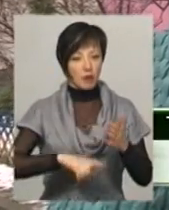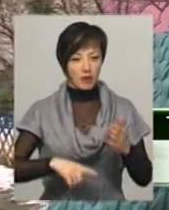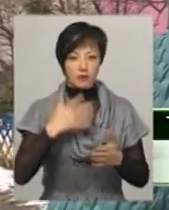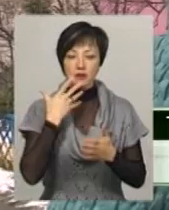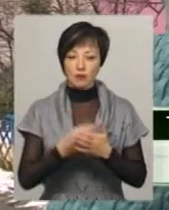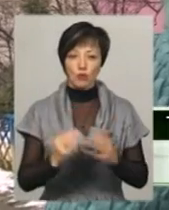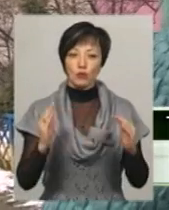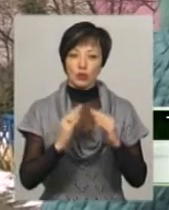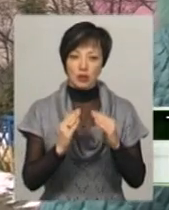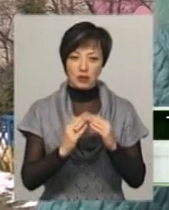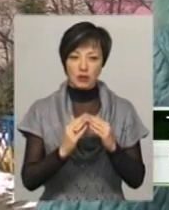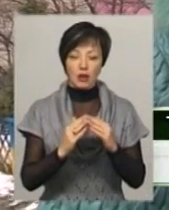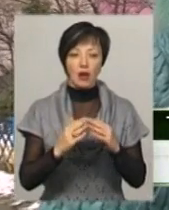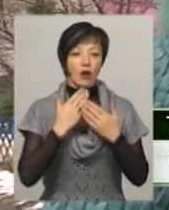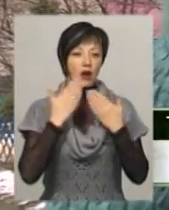своєму будинку,